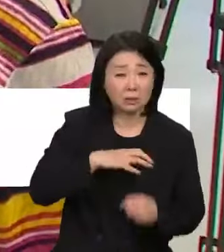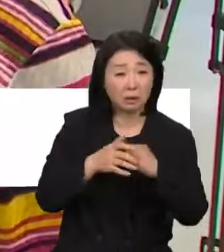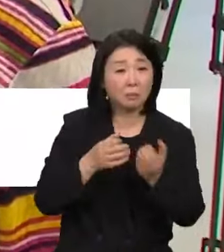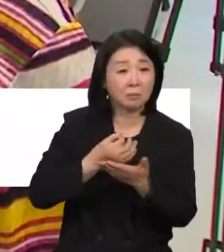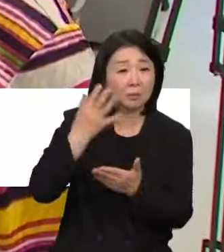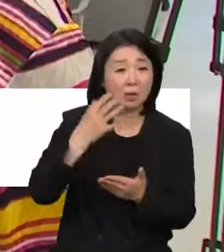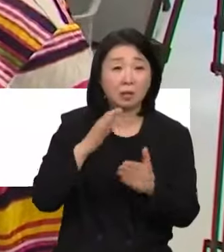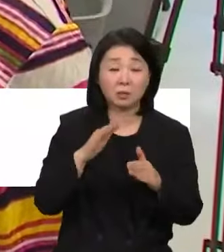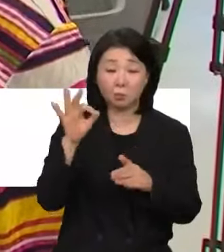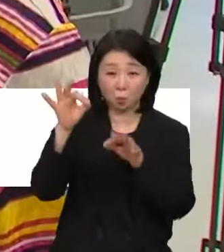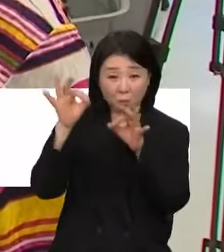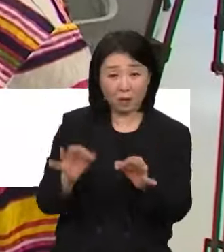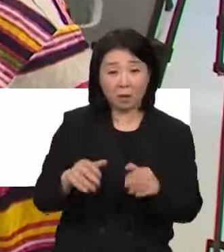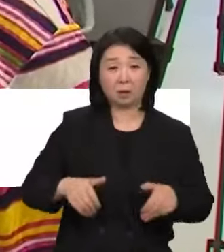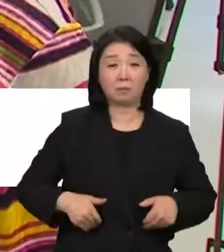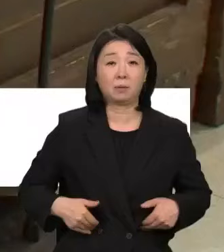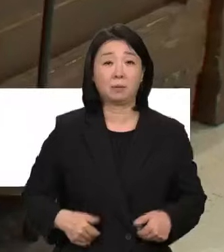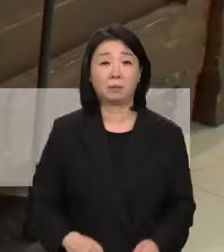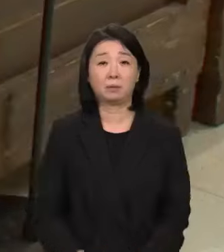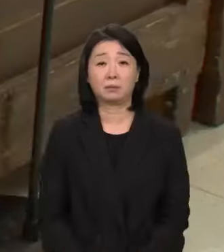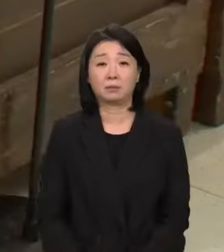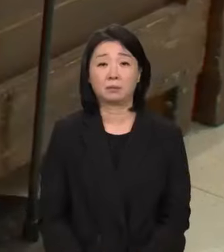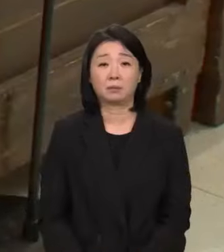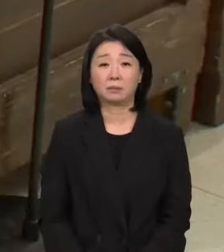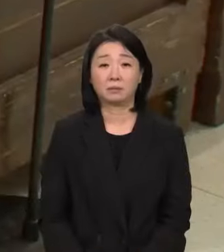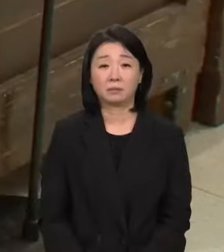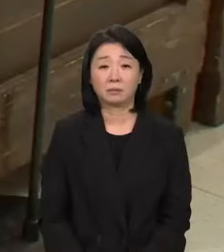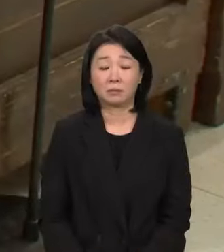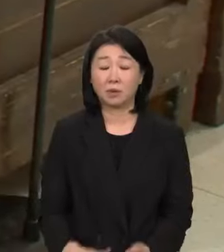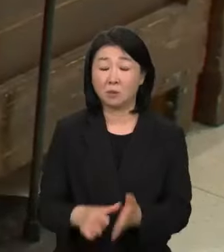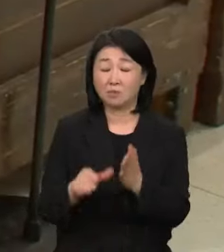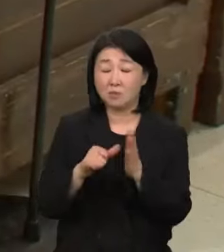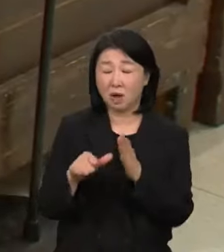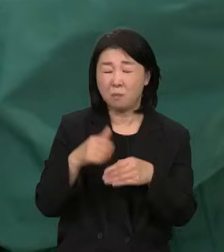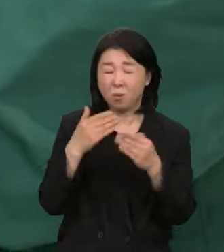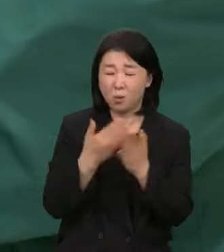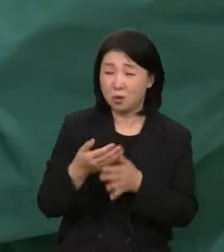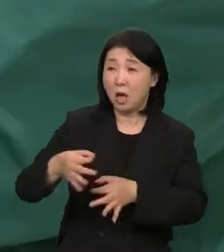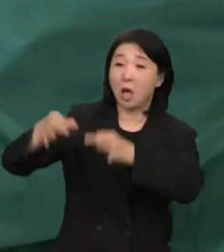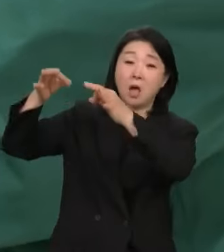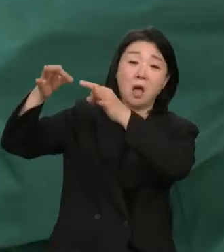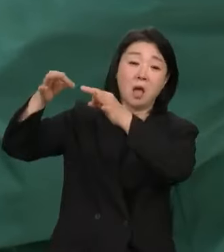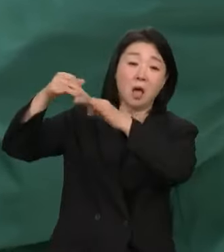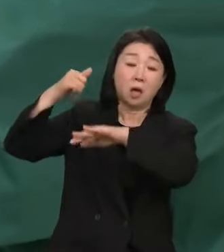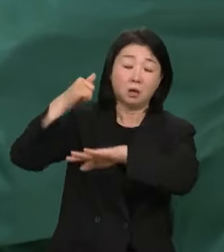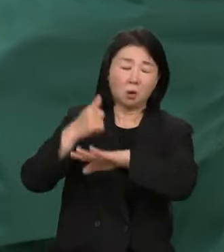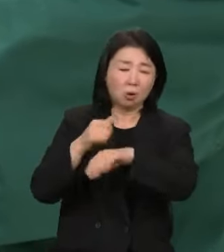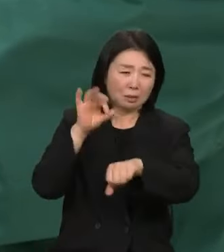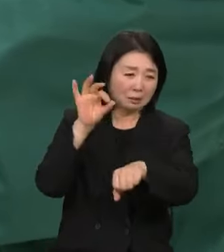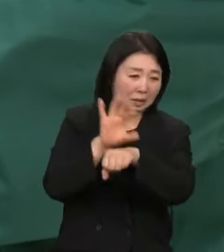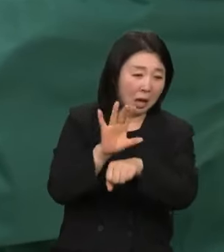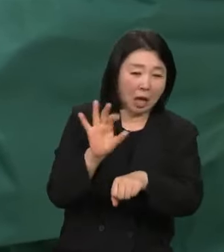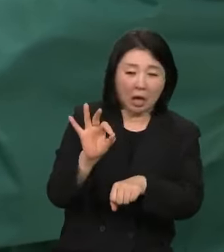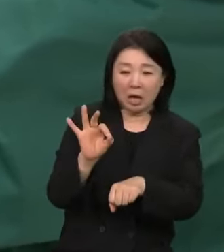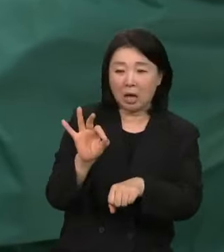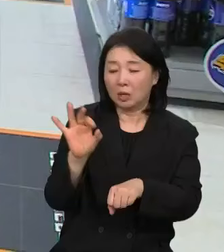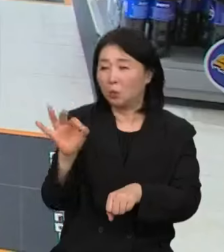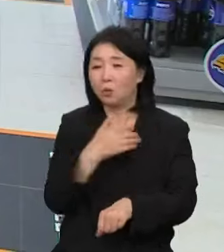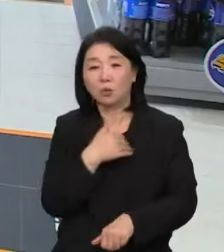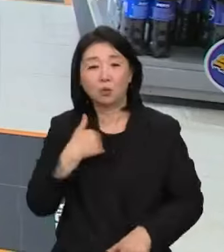아직은 더 내려가야 될 것 같은 생각이 들어요 물가가 전방위로 뛰면서 소비할 수 있는 여유는 더